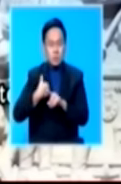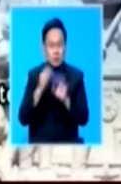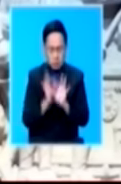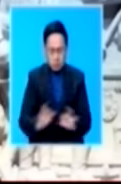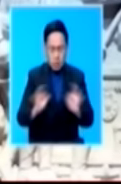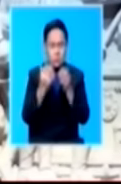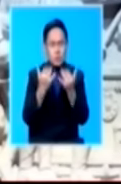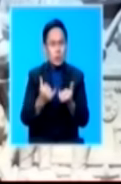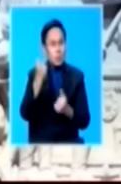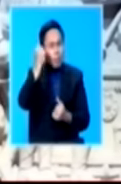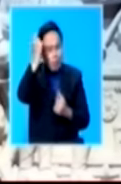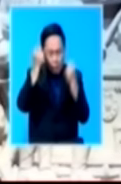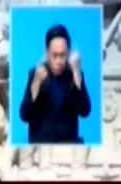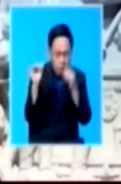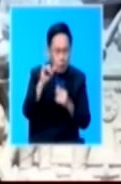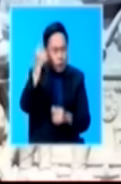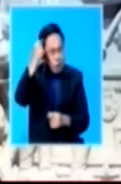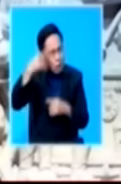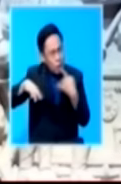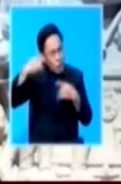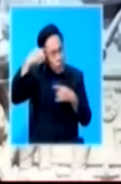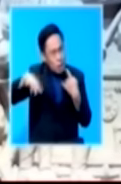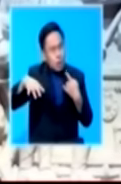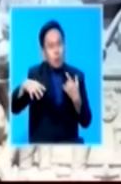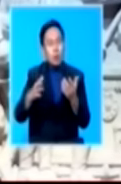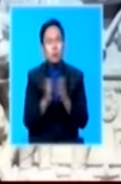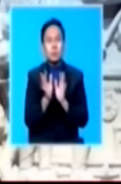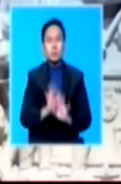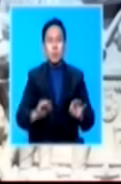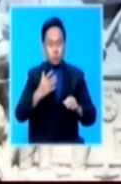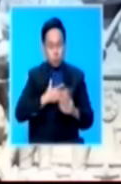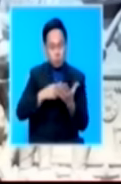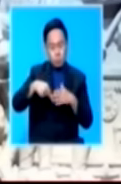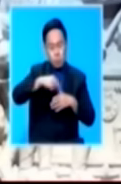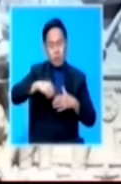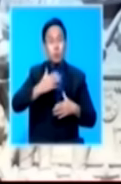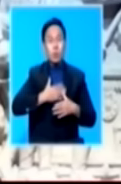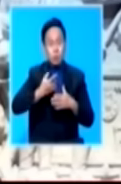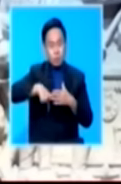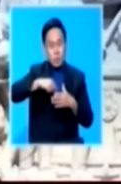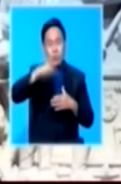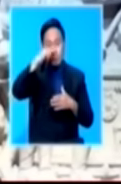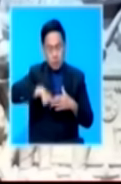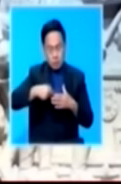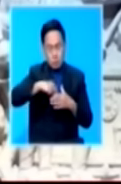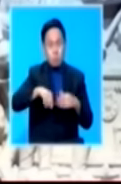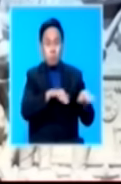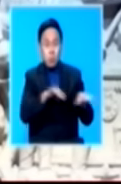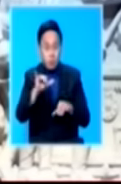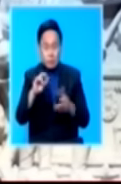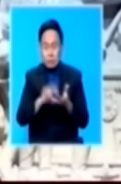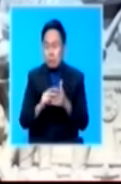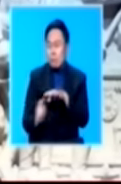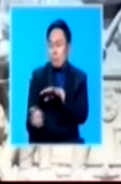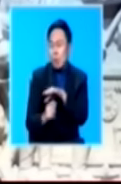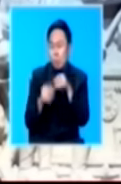ดขึ้นหรือยังนะการอะไรเจริญเติบโตจากภายในมันพร้อมหรือยังถ้ายังไม่พร้อมแล้วมีการบิดเบือนมีการพูดจาให้ร้